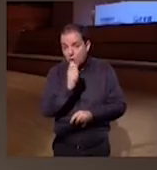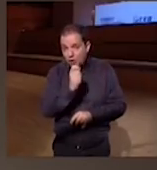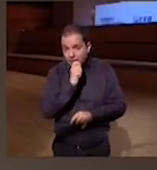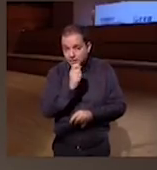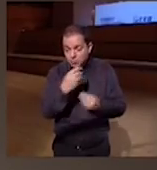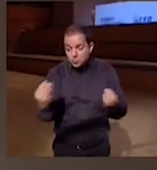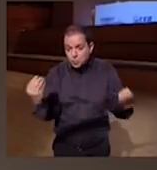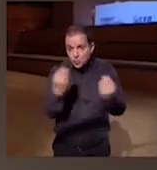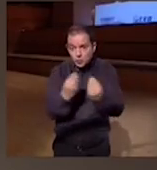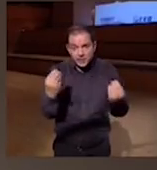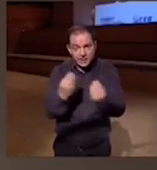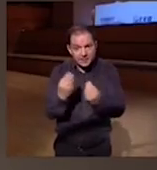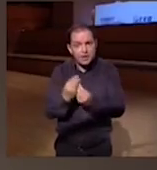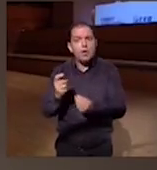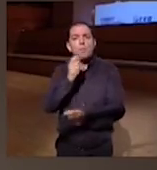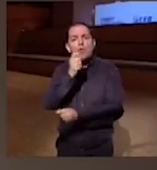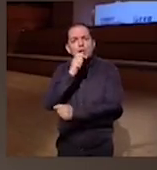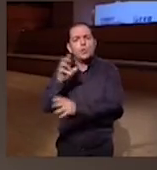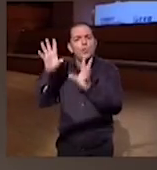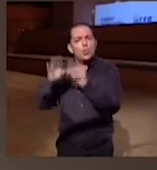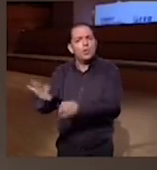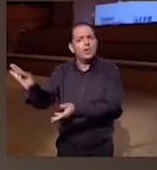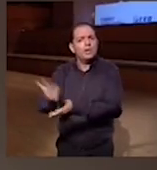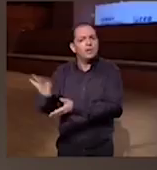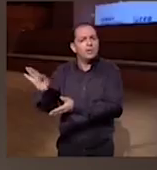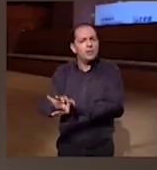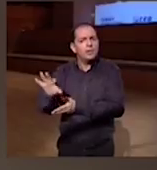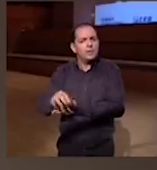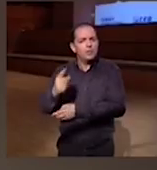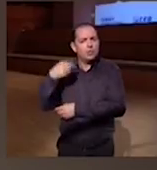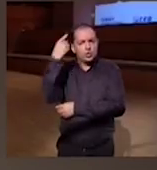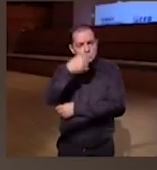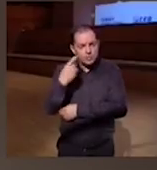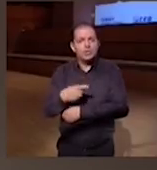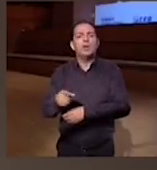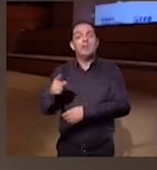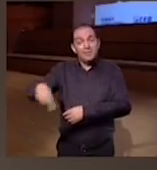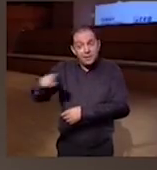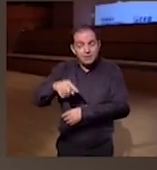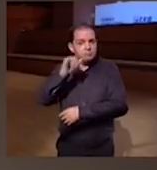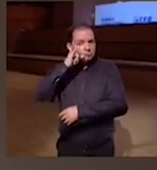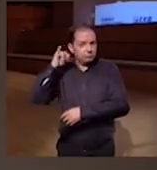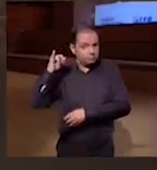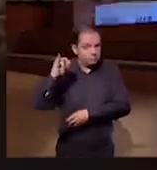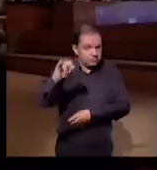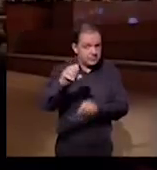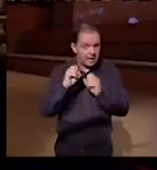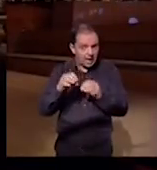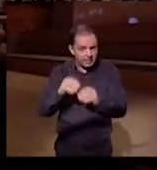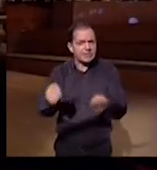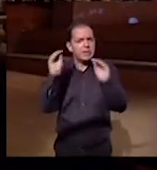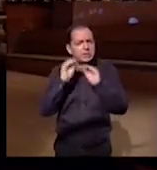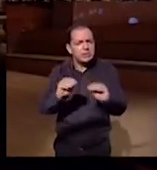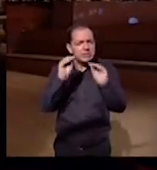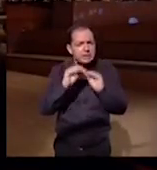με τις ενεργητικές πολιτικές απασχόλησης, την διαρκή εκπαίδευση και την επανακατάρτιση, ώστε